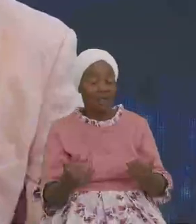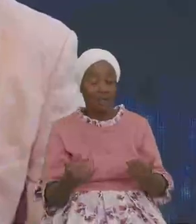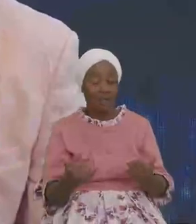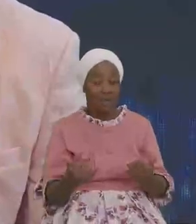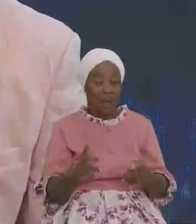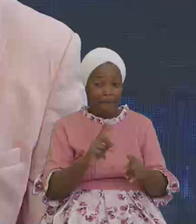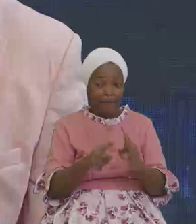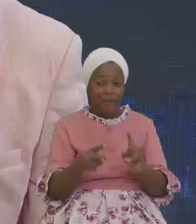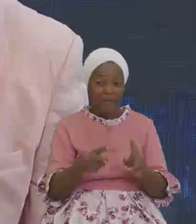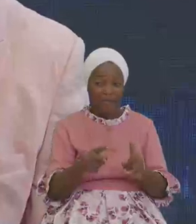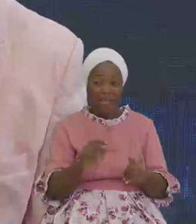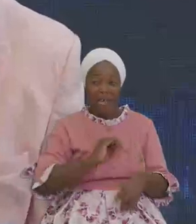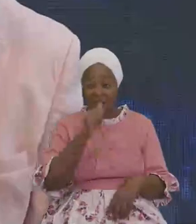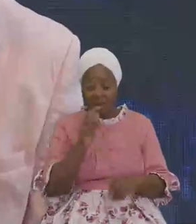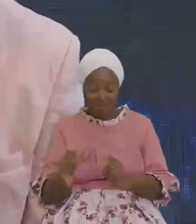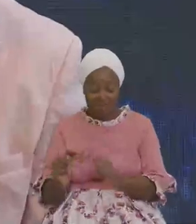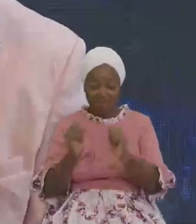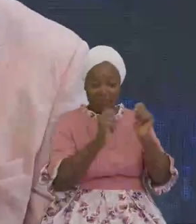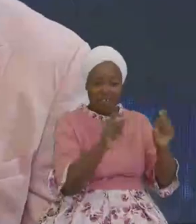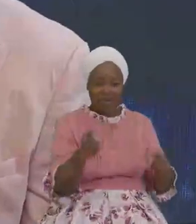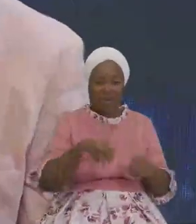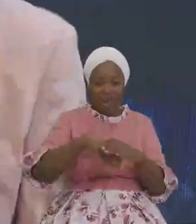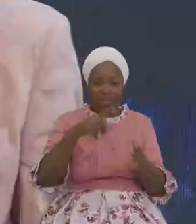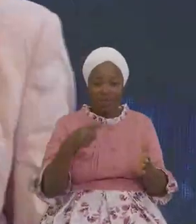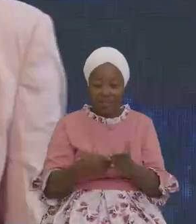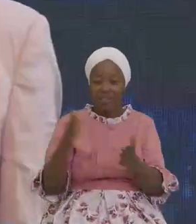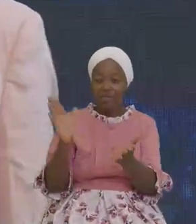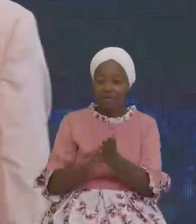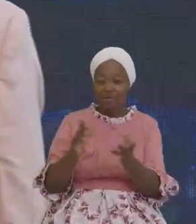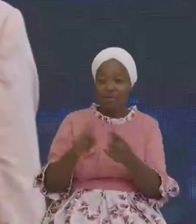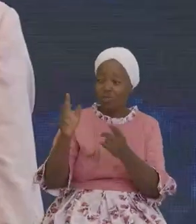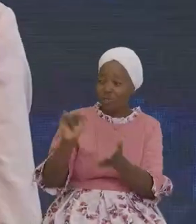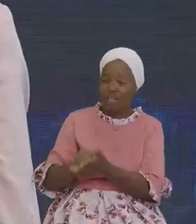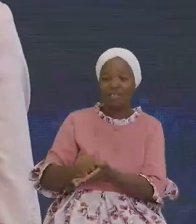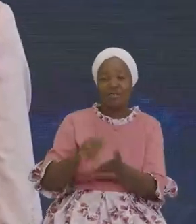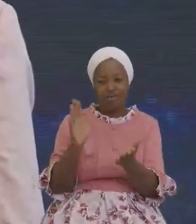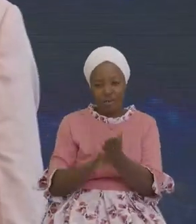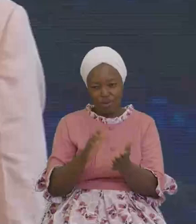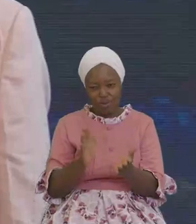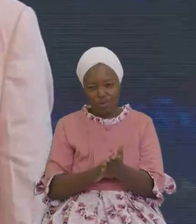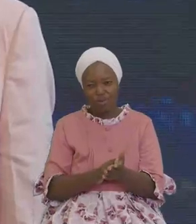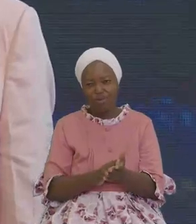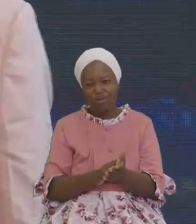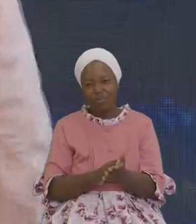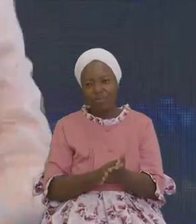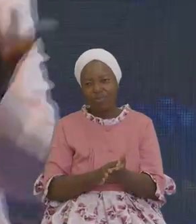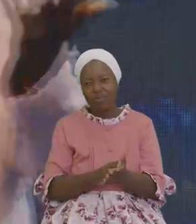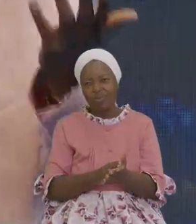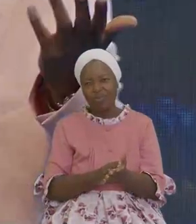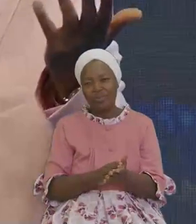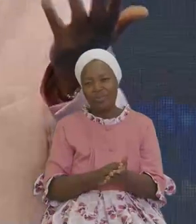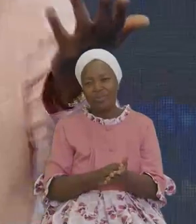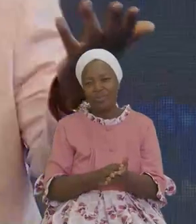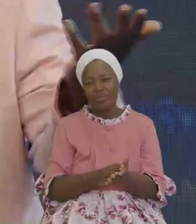tu ne comprendras pas ça maintenant. Mais je te transfère de cette école dans l'autre